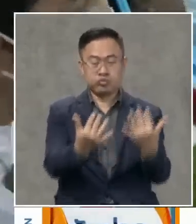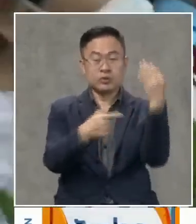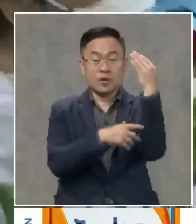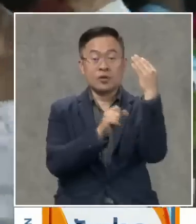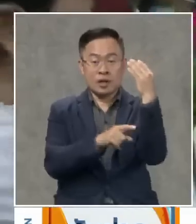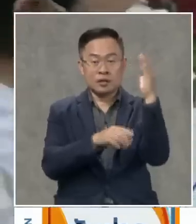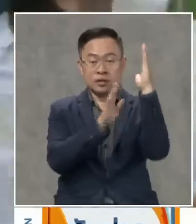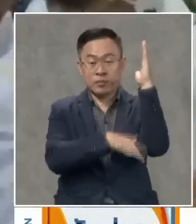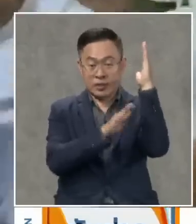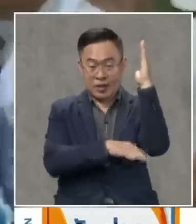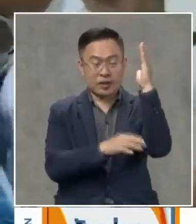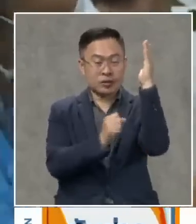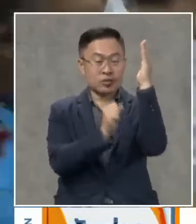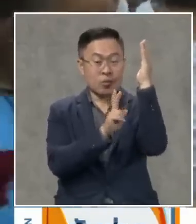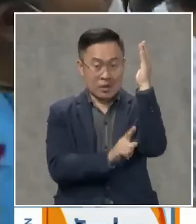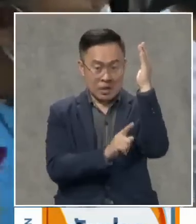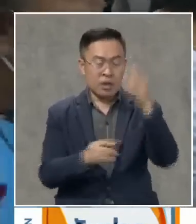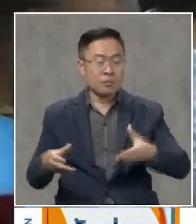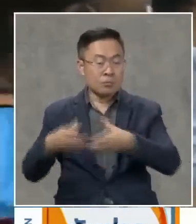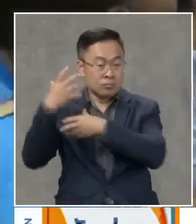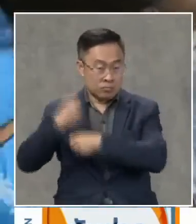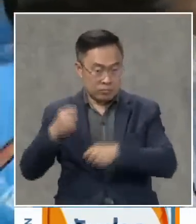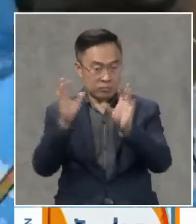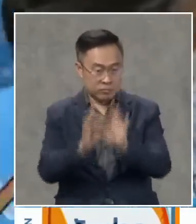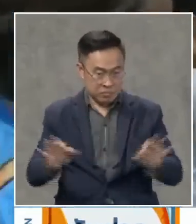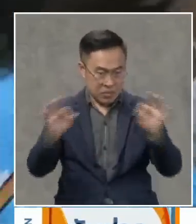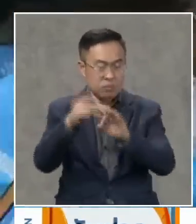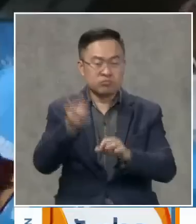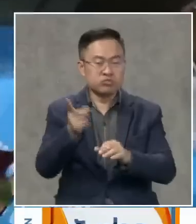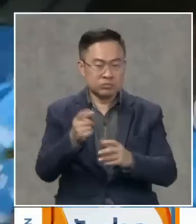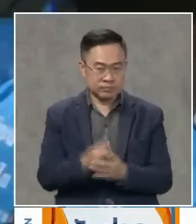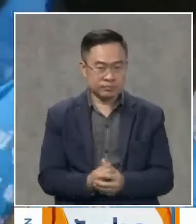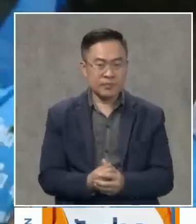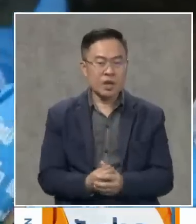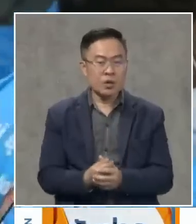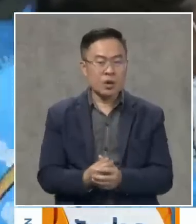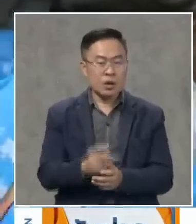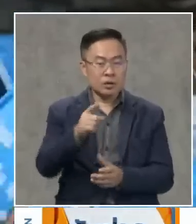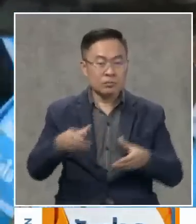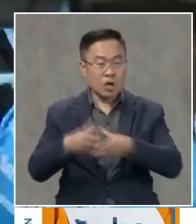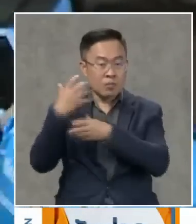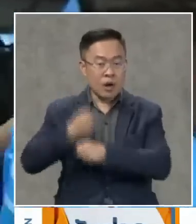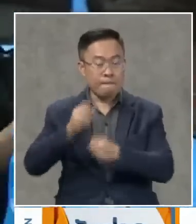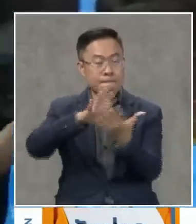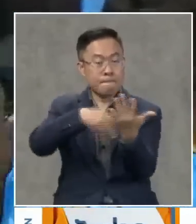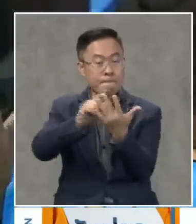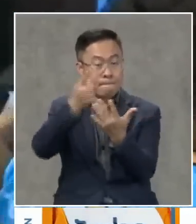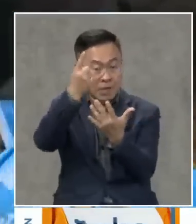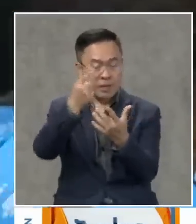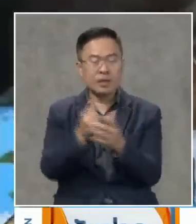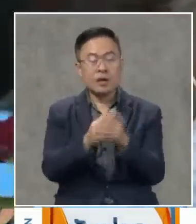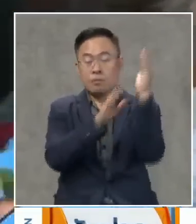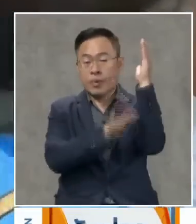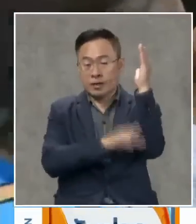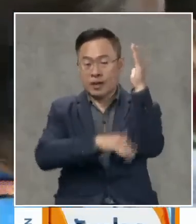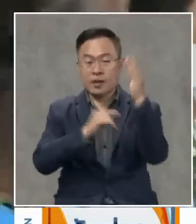องหลวงภาคใต้แล้วก็เป็นบ้านใหญ่ของพรรคประชาธิปัตย์ด้วยนะคะกลยุทธ์จุดแคมเปญประชาธิปัตย์ยุคใหม่โอกาสใต้บ้านเราค่ะ